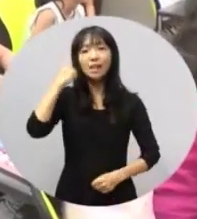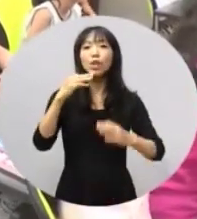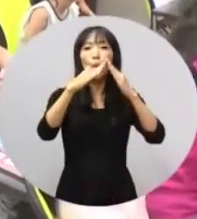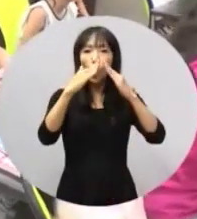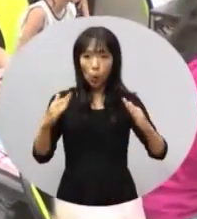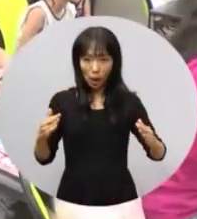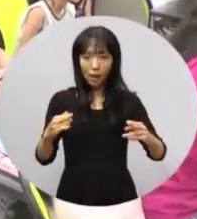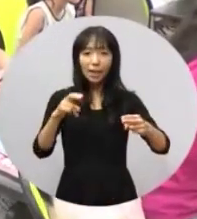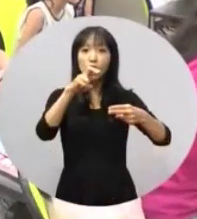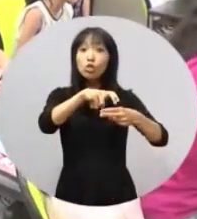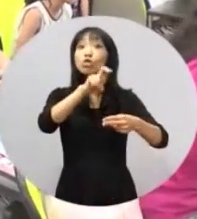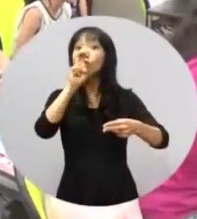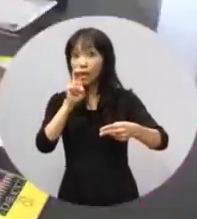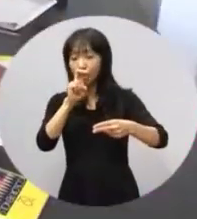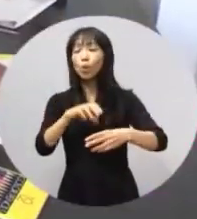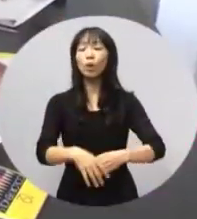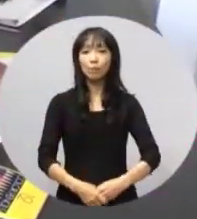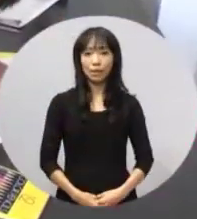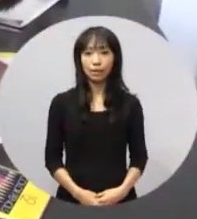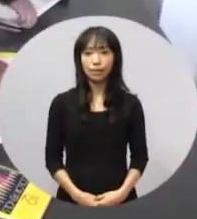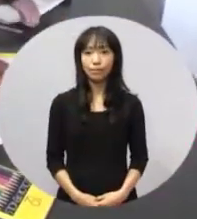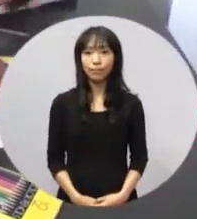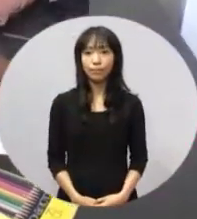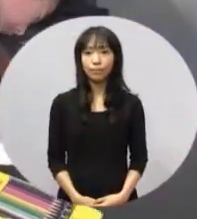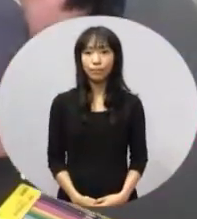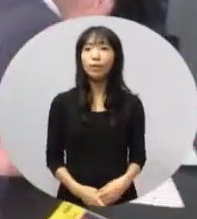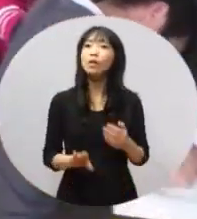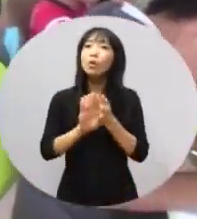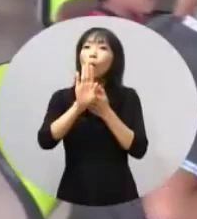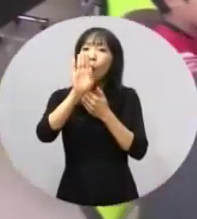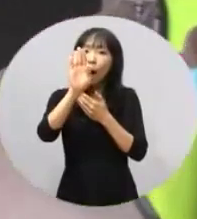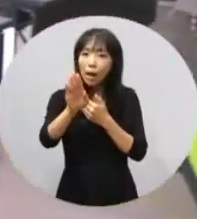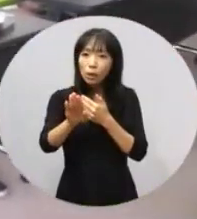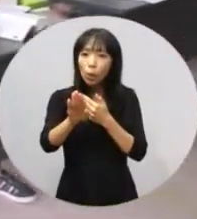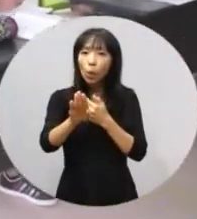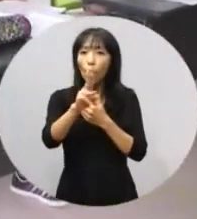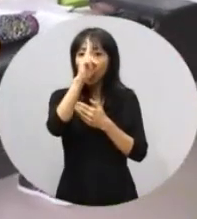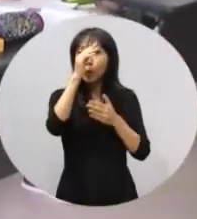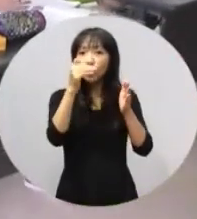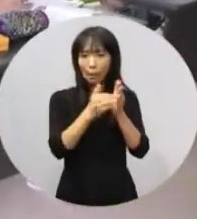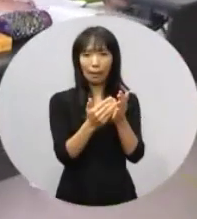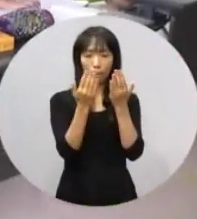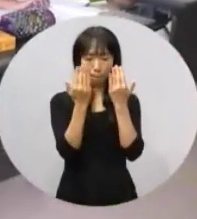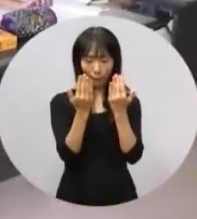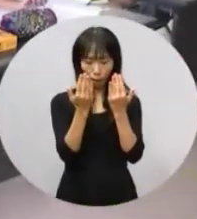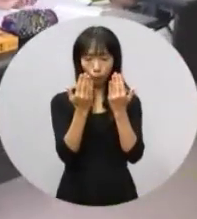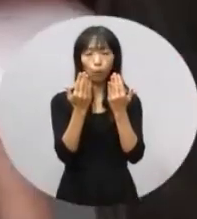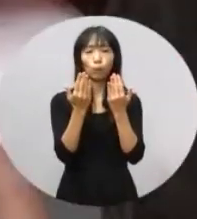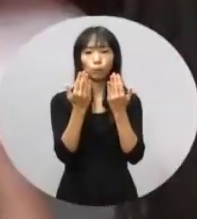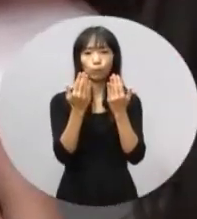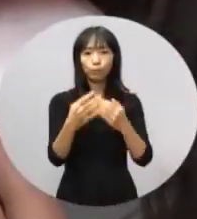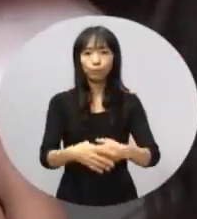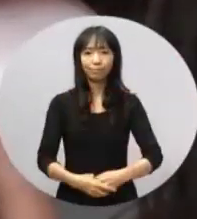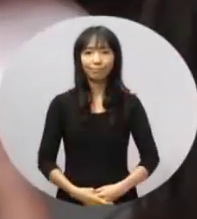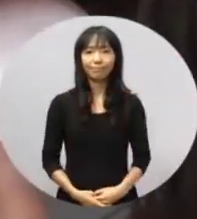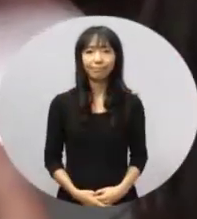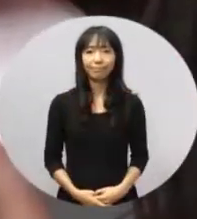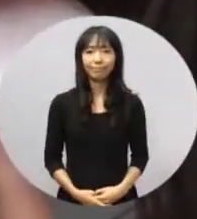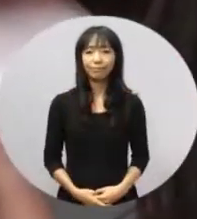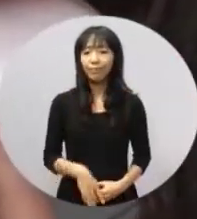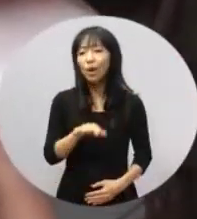の会で出血をチェックその後はお昼まで隔週タイムとなります